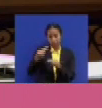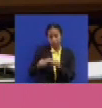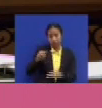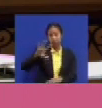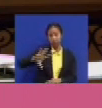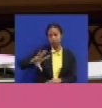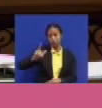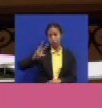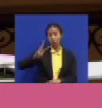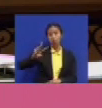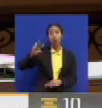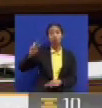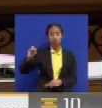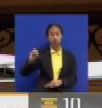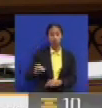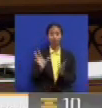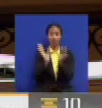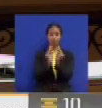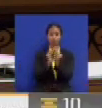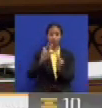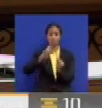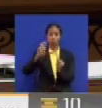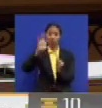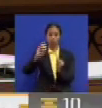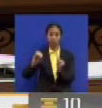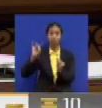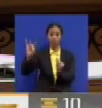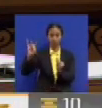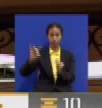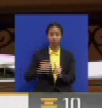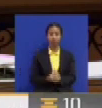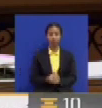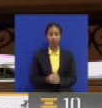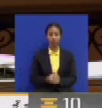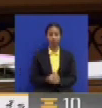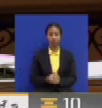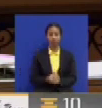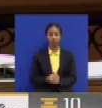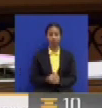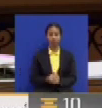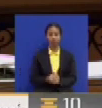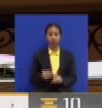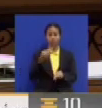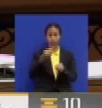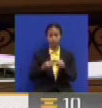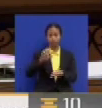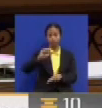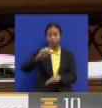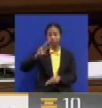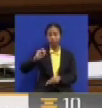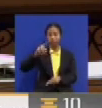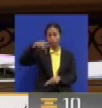พราะถ้าอย่างน้อยสุดถ้าเป็นรัฐบาลแล้วเขาก็ไม่คิดและไม่แตกต่างเพียงแต่ว่าถ้าได้เป็นรัฐบาลนะก็โอเคก็กาเหว่า